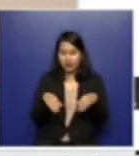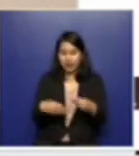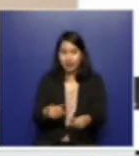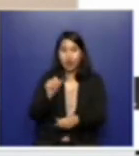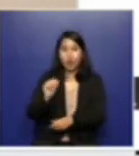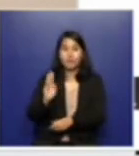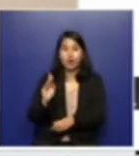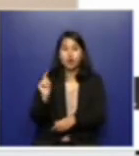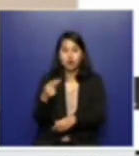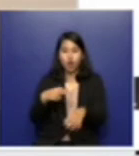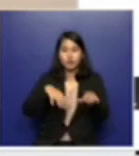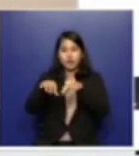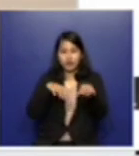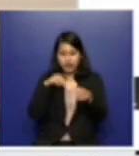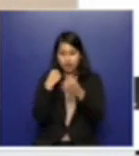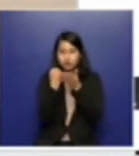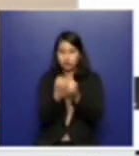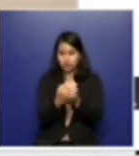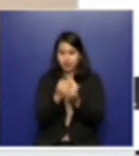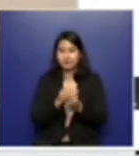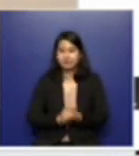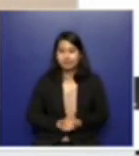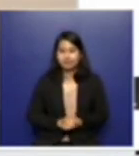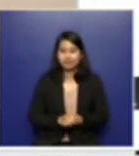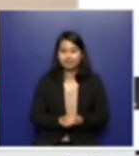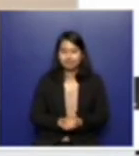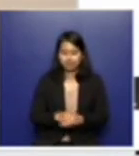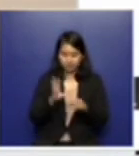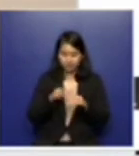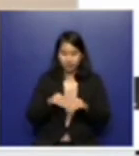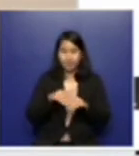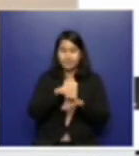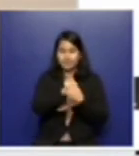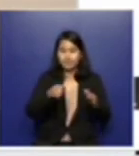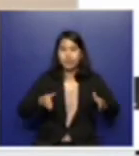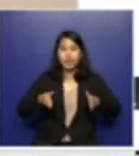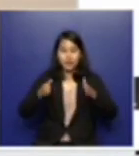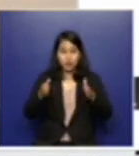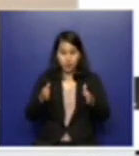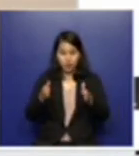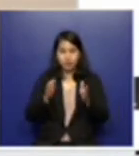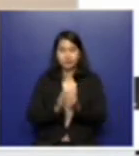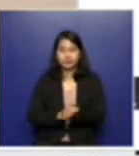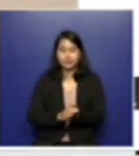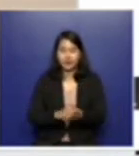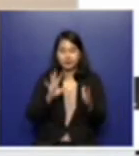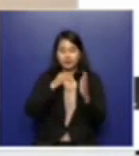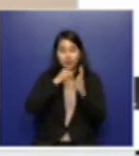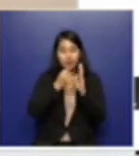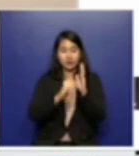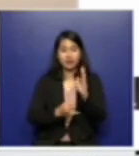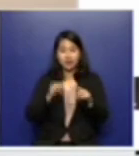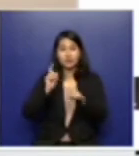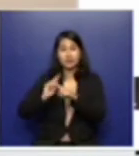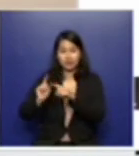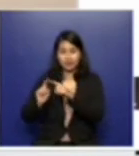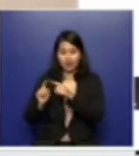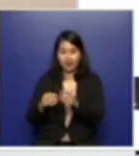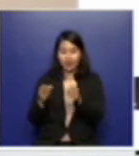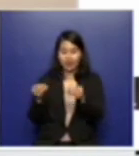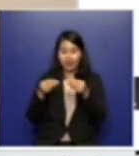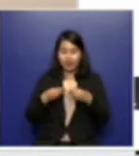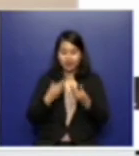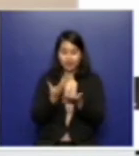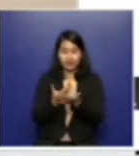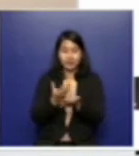นาจในการบริหารจัดการช่วยเหลือเขาด้วยกรมทางหลวงแขวงการทางจังหวัดต่างๆได้กรุณาจัดสรรงบประม